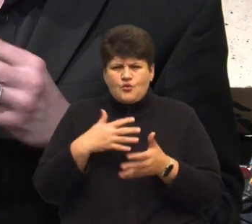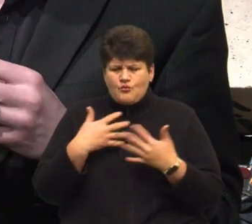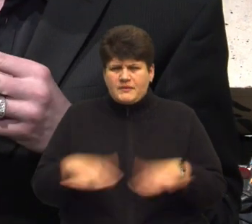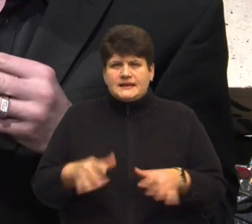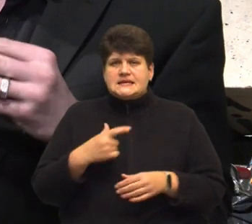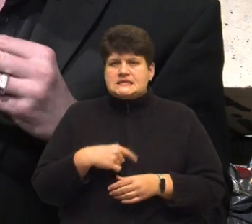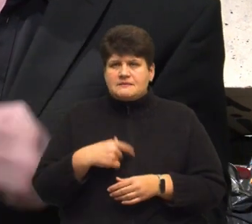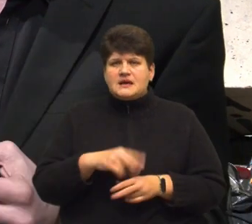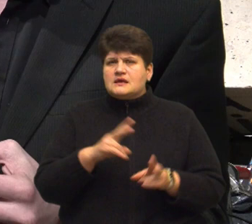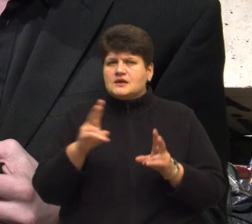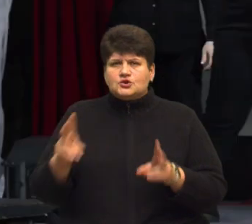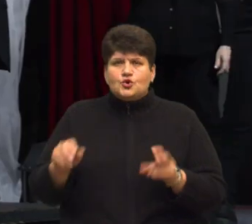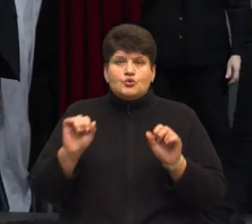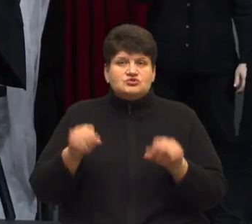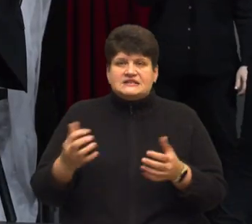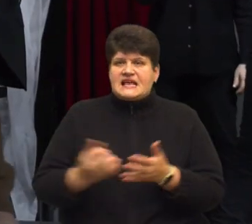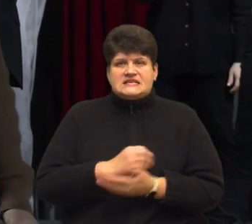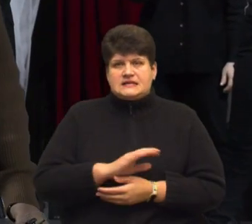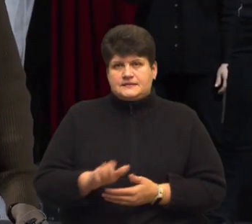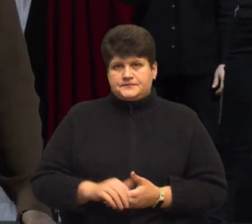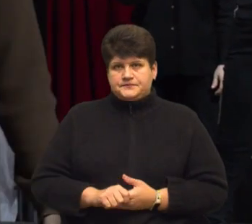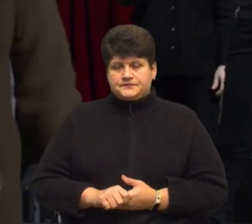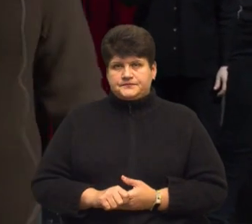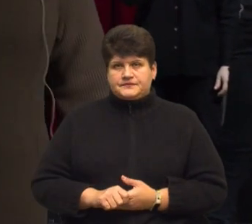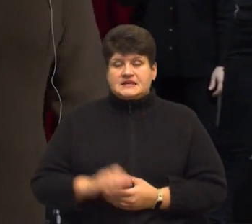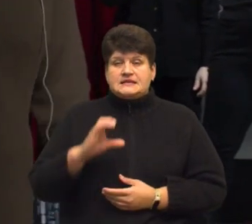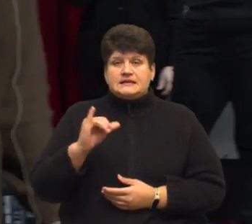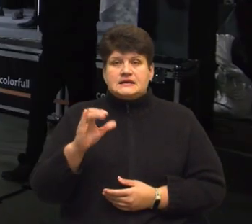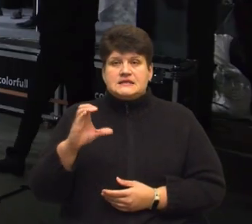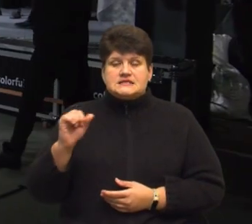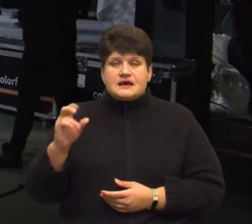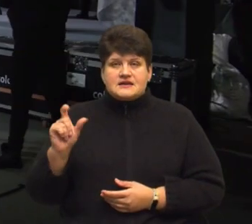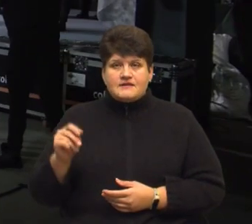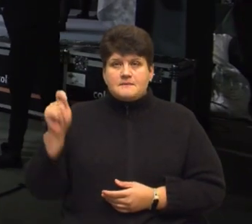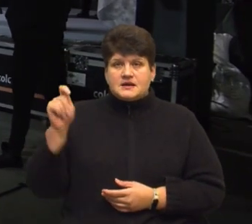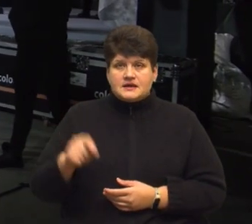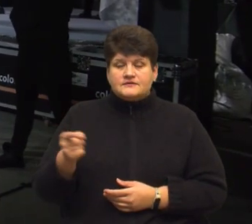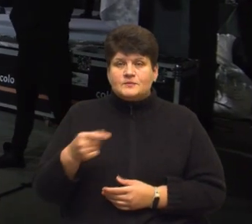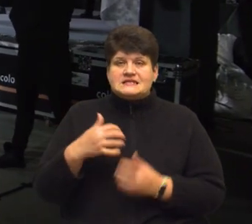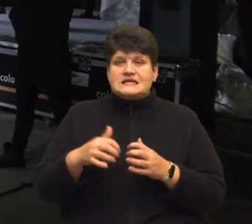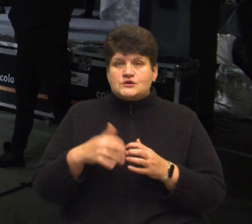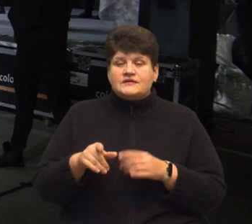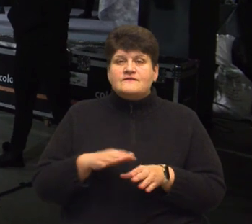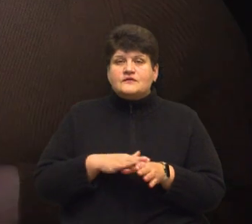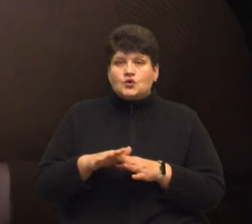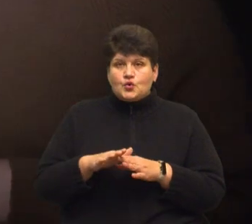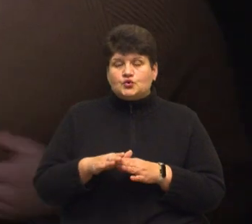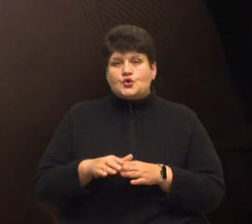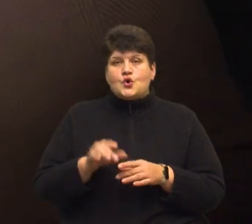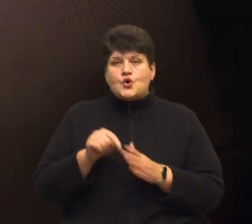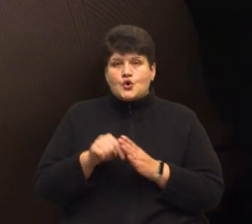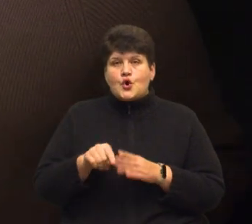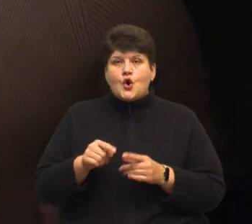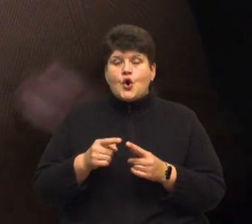і яких уже Ніхто більше може не знайти Світлана Ісаєва приїхала до Тернополя з Херсона вона виконує роль організаторки мітингу я